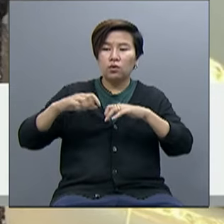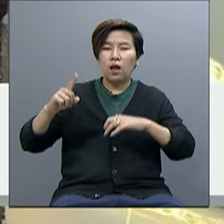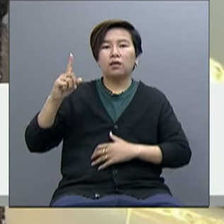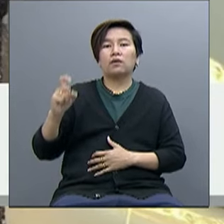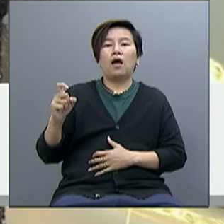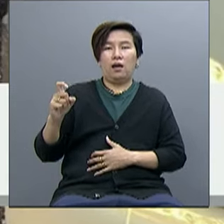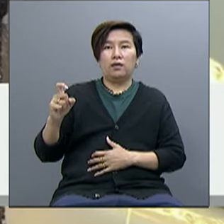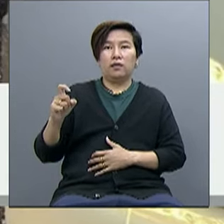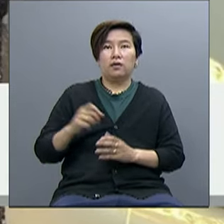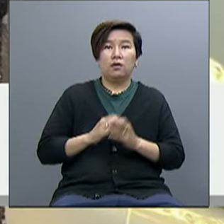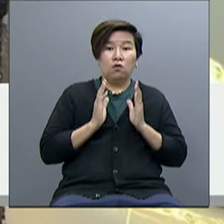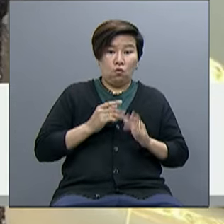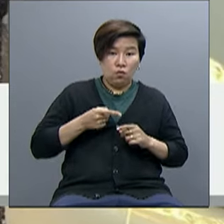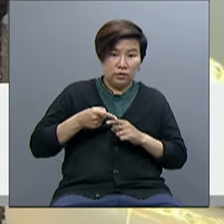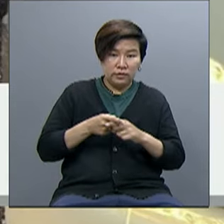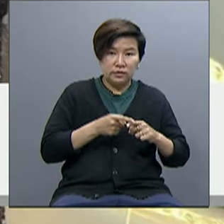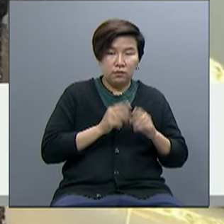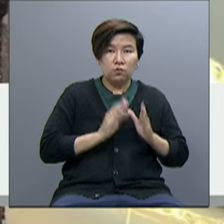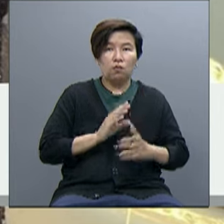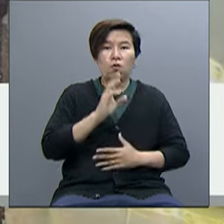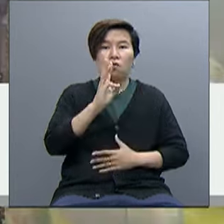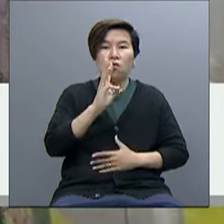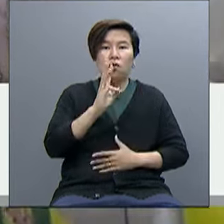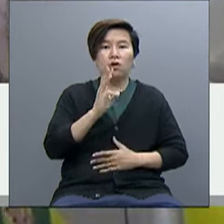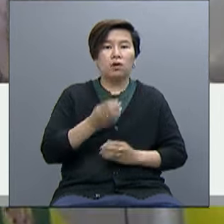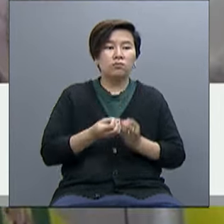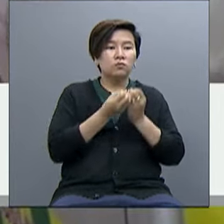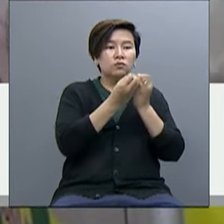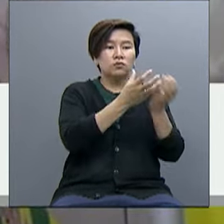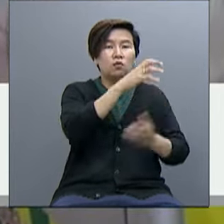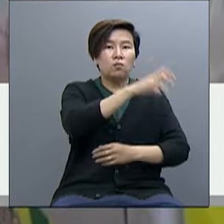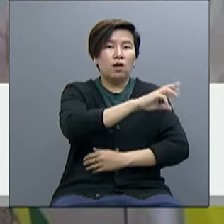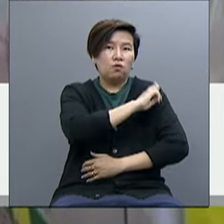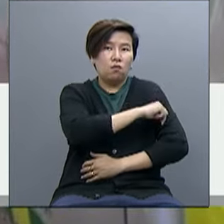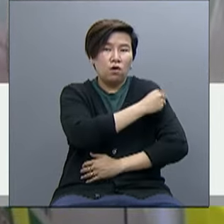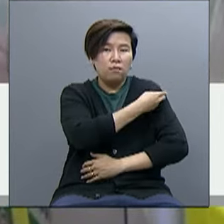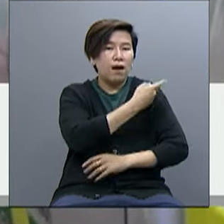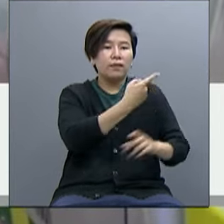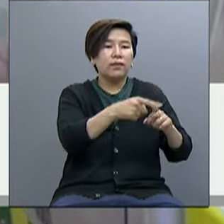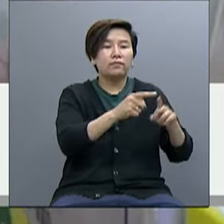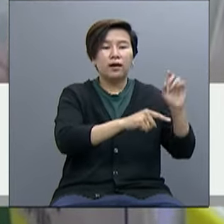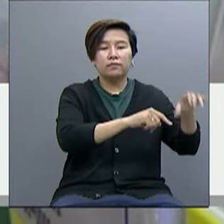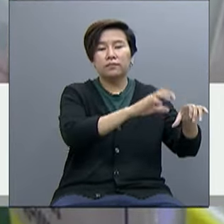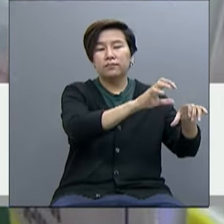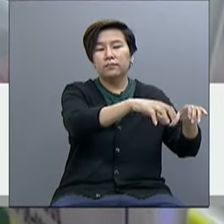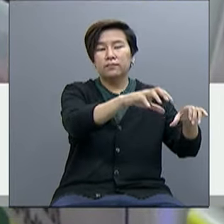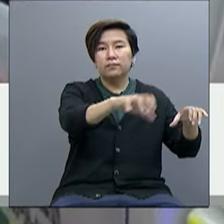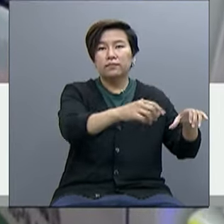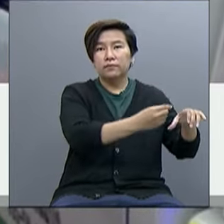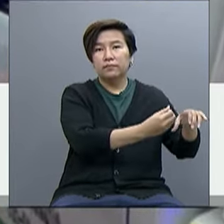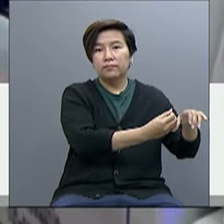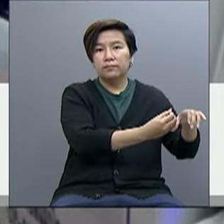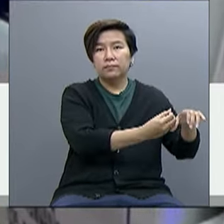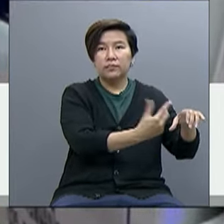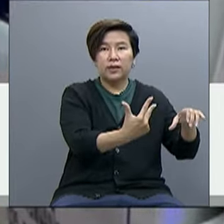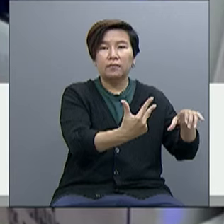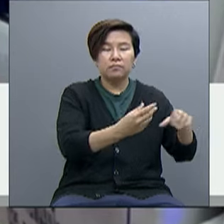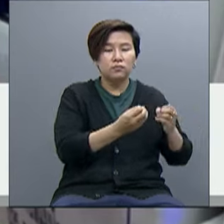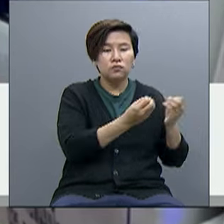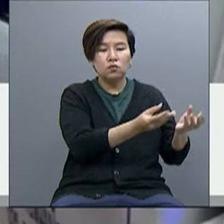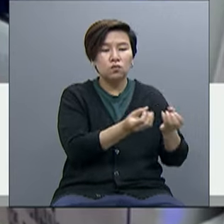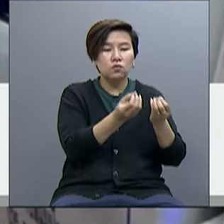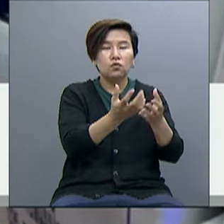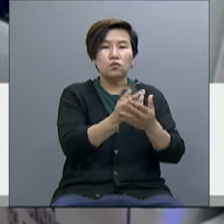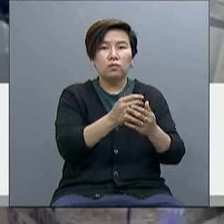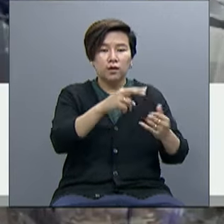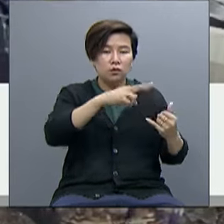ส่วนผู้บาดเจ็บทั้ง 6คนถูกส่งไปรักษาที่โรงพยาบาลพร้าวโรงพยาบาลสันทรายและโรงพยาบาลนครพิงจังหวัดเชียงใหม่